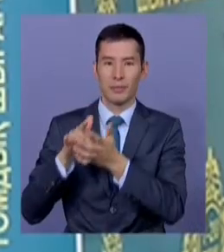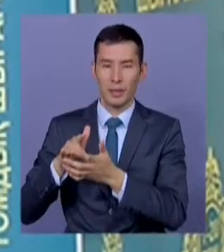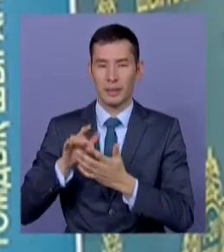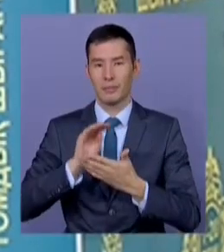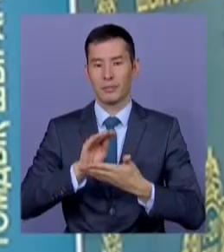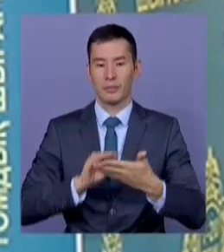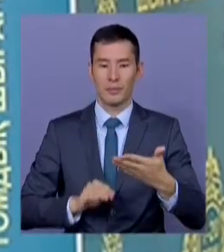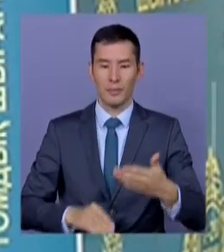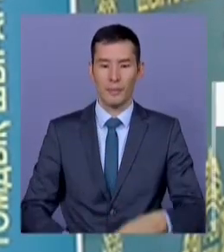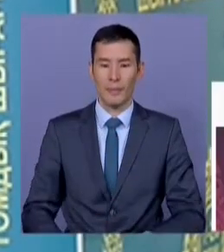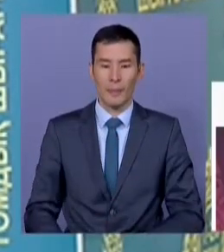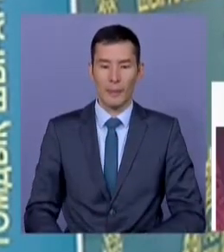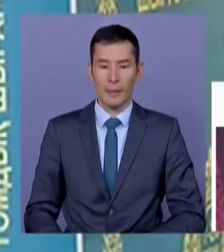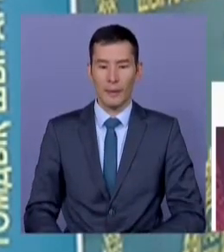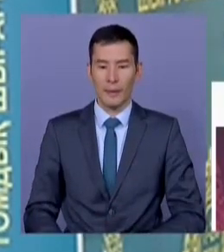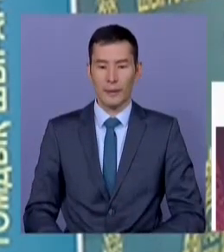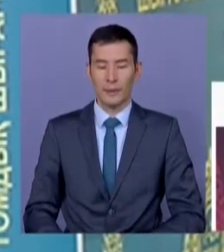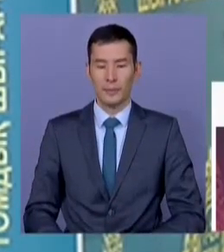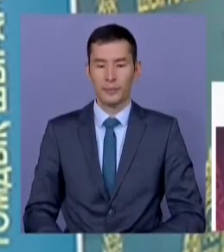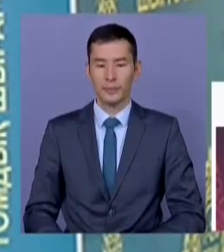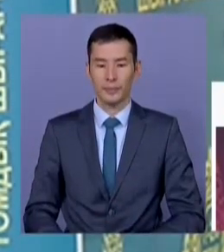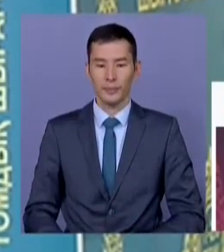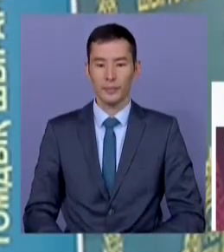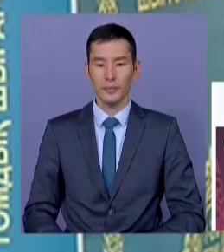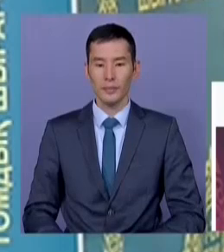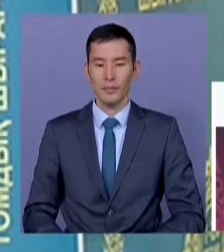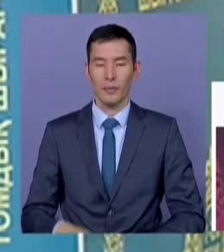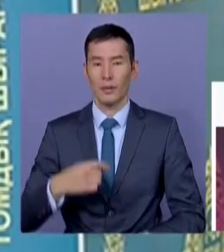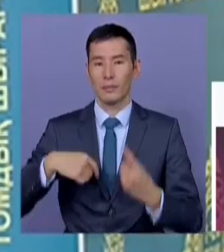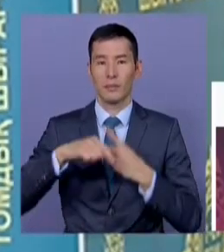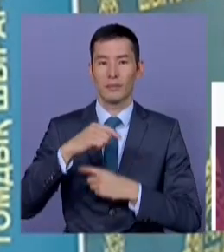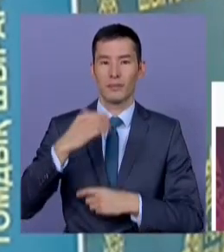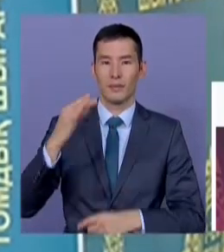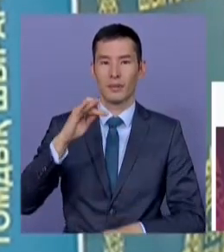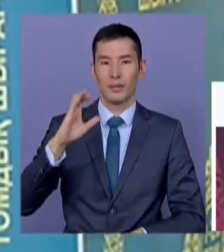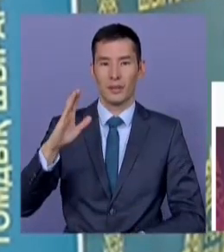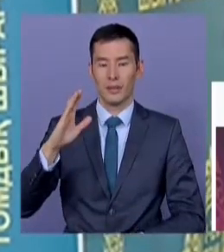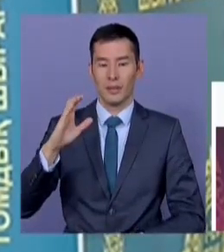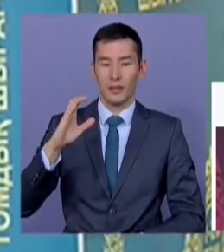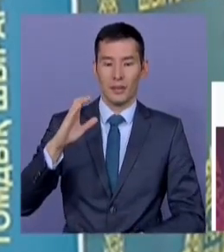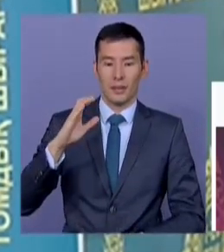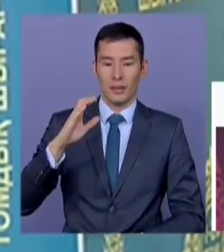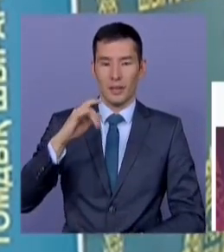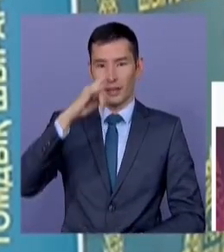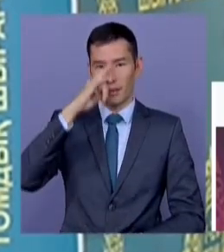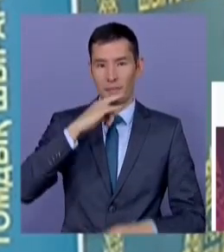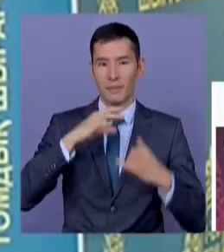істеу барысында біз Лекеңнің кезінде шыққан мына біздің қазақ жерінде